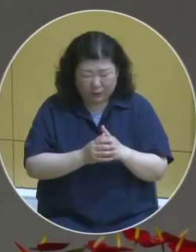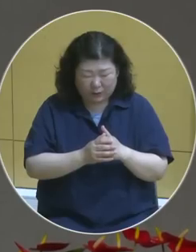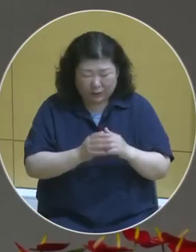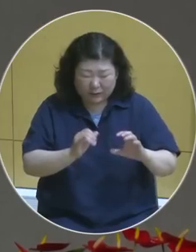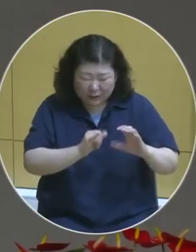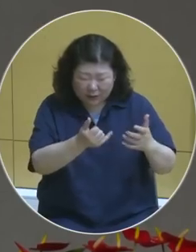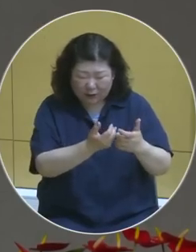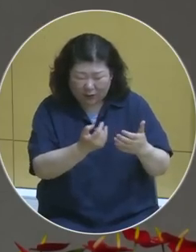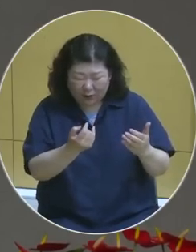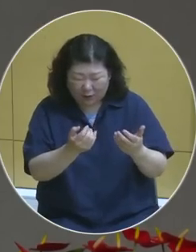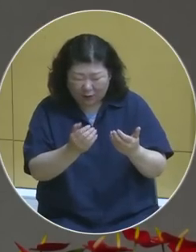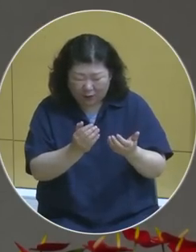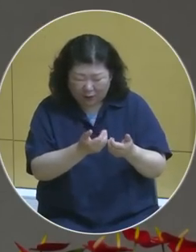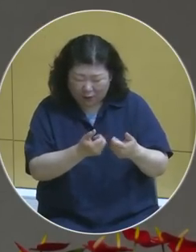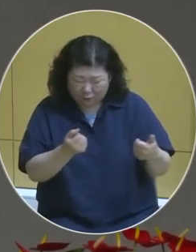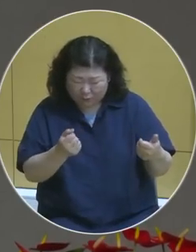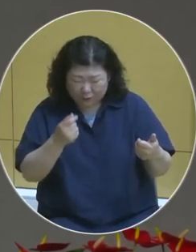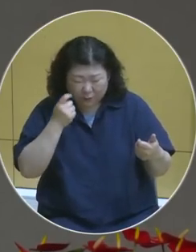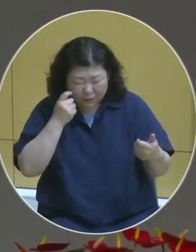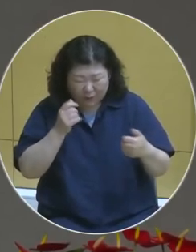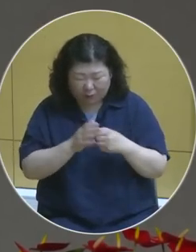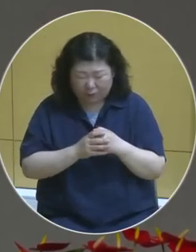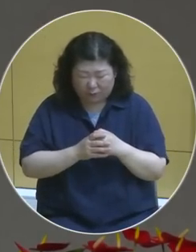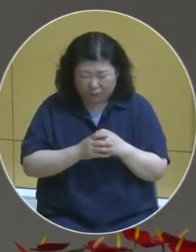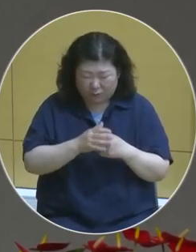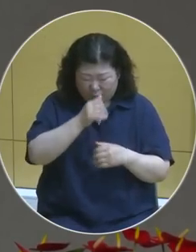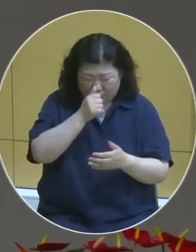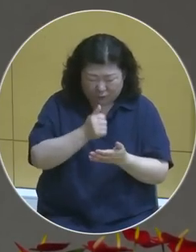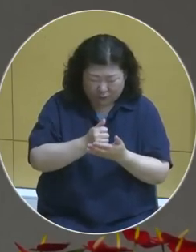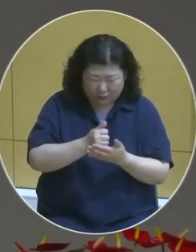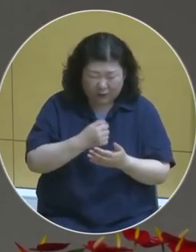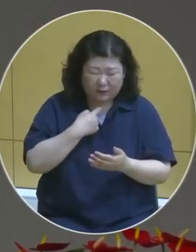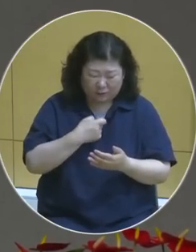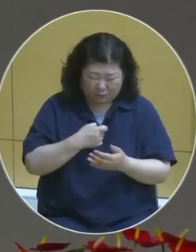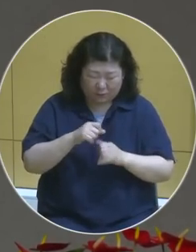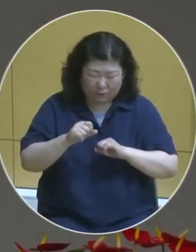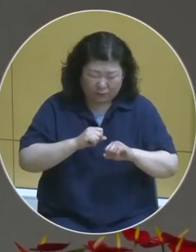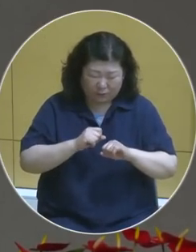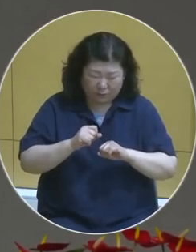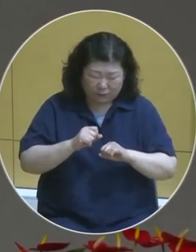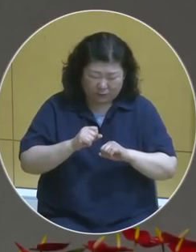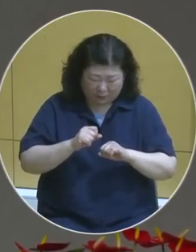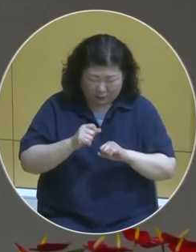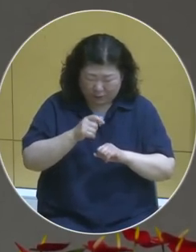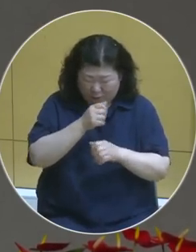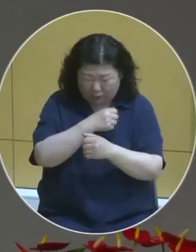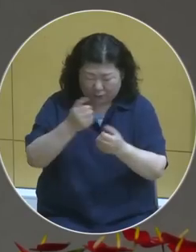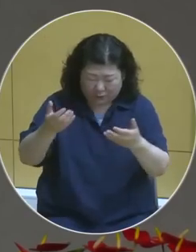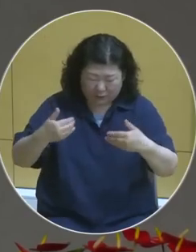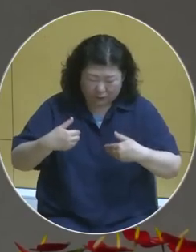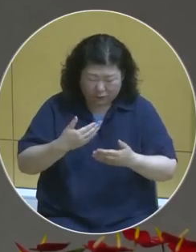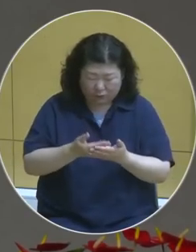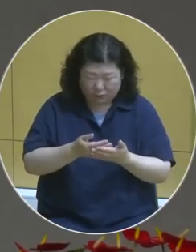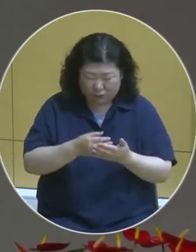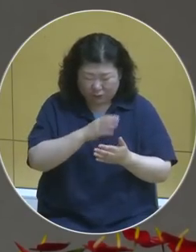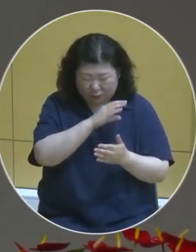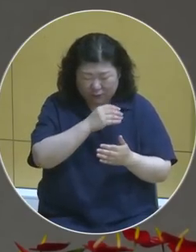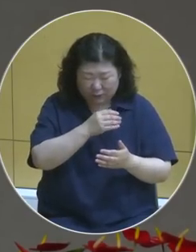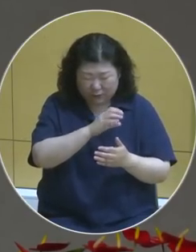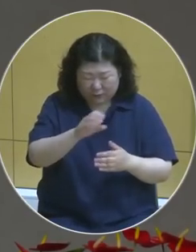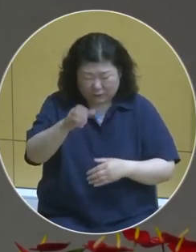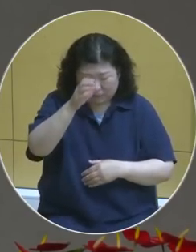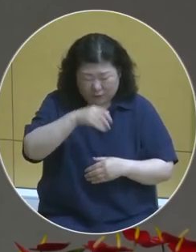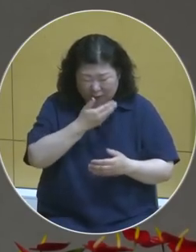또 육으로 지은 죄를 고백하고 회개합니다. 주님 용서해 주시고 십자가의 보혈로 저희 죄를 깨끗하게